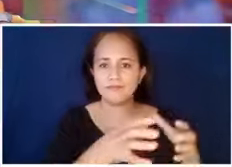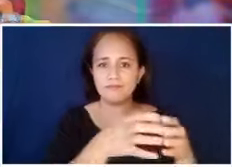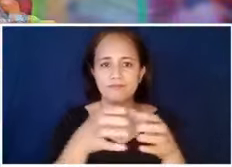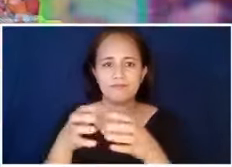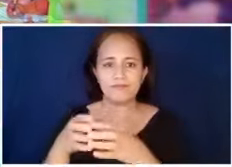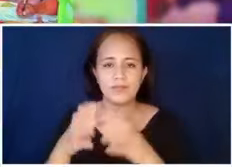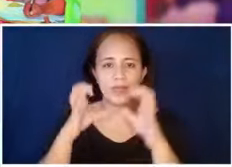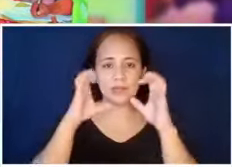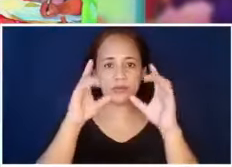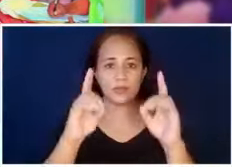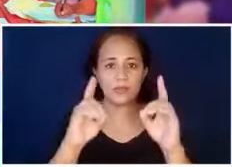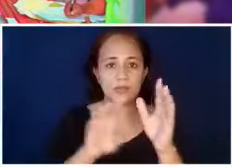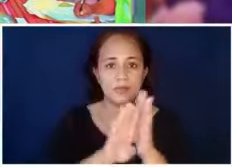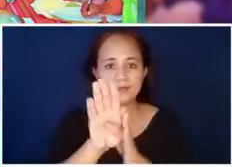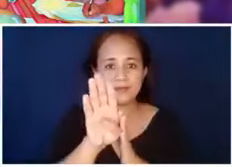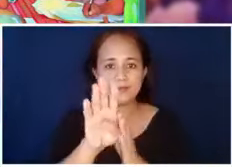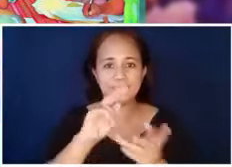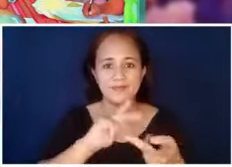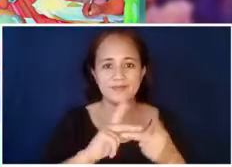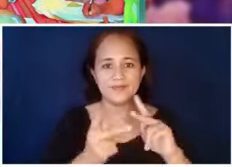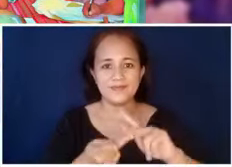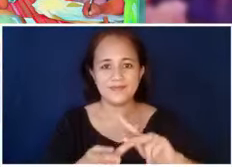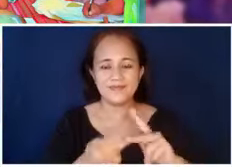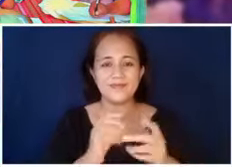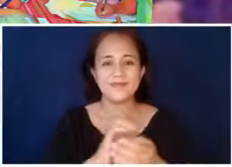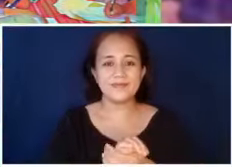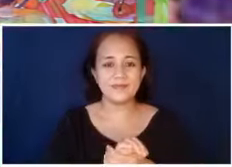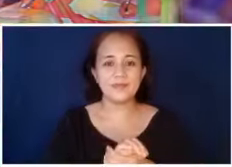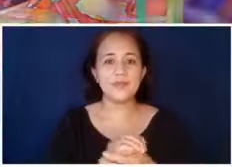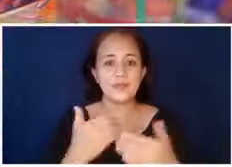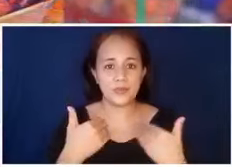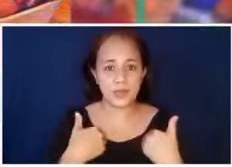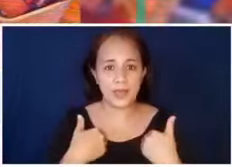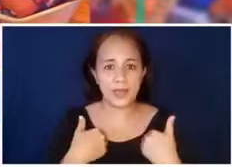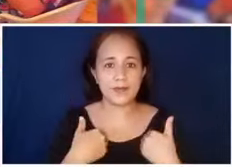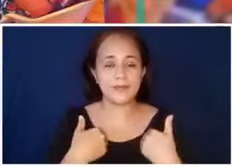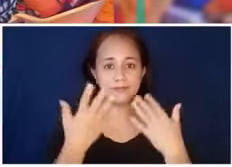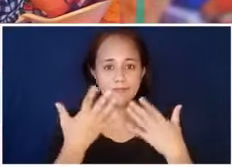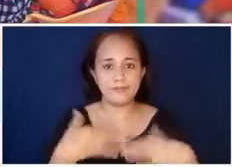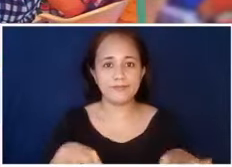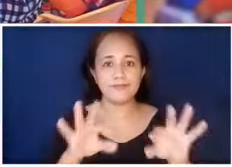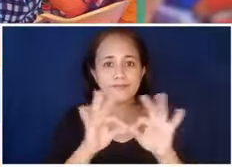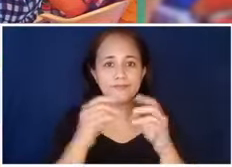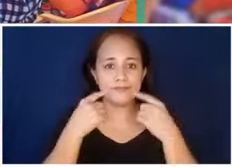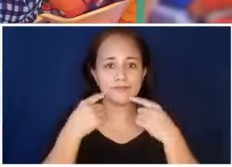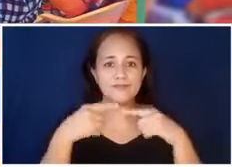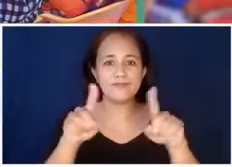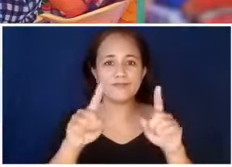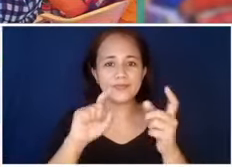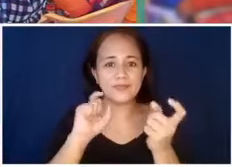at education and development stakeholders upang magkaroon ng makabuluhan at maunlad na